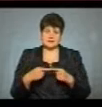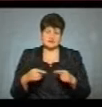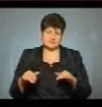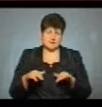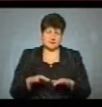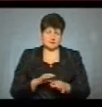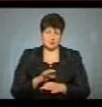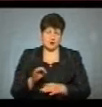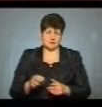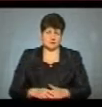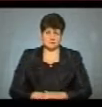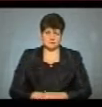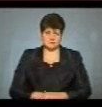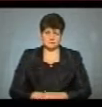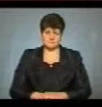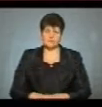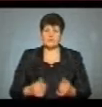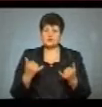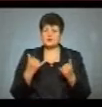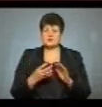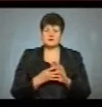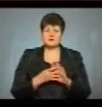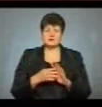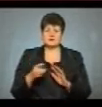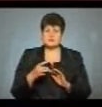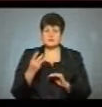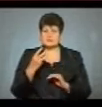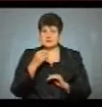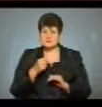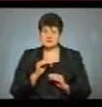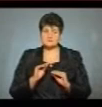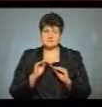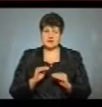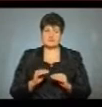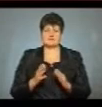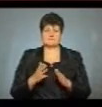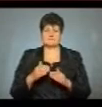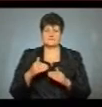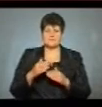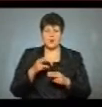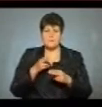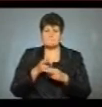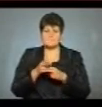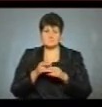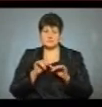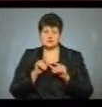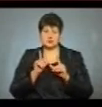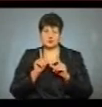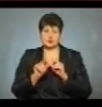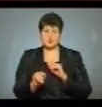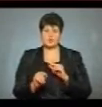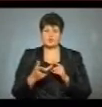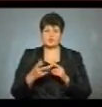проєктів. Сьогодні в 9-те за 3 місяці встановили висотний обмежувач руху на Згаївському мосту, який збив